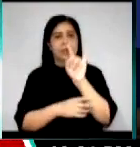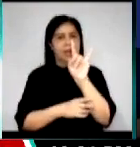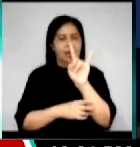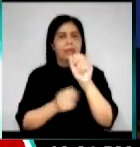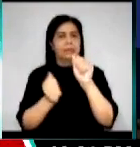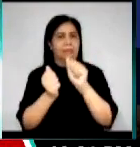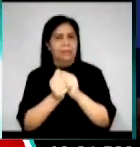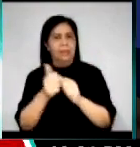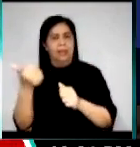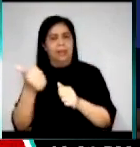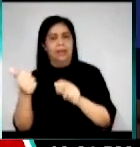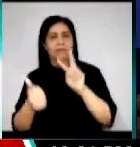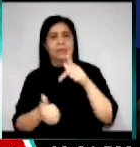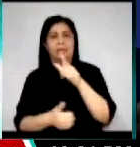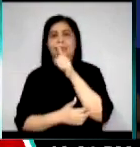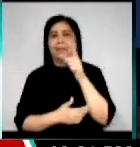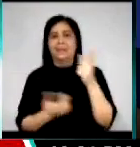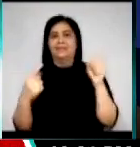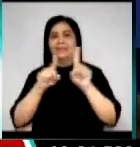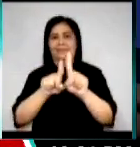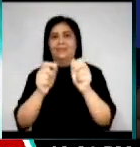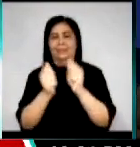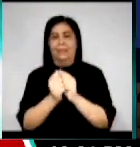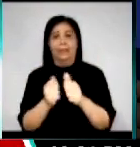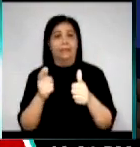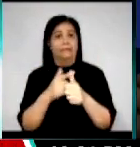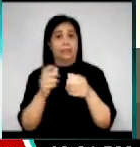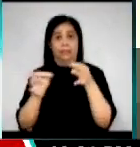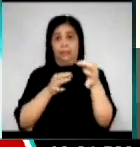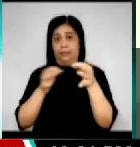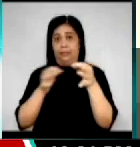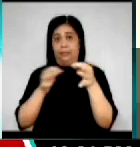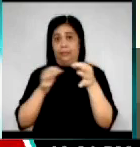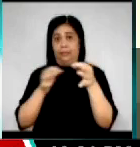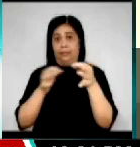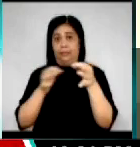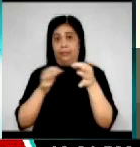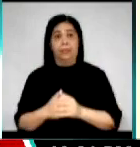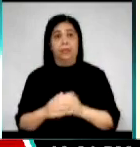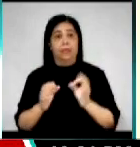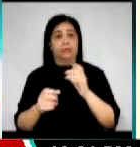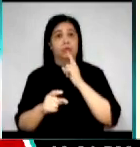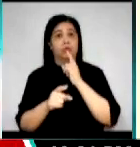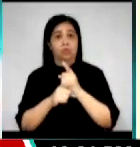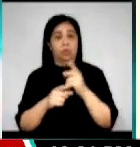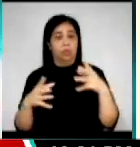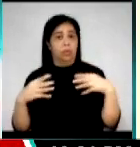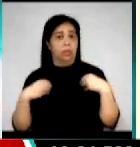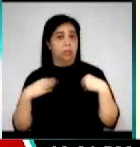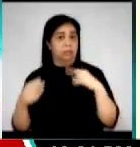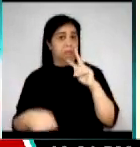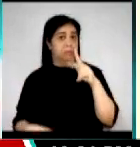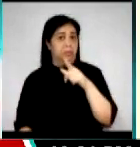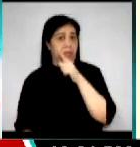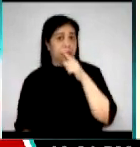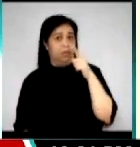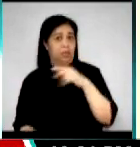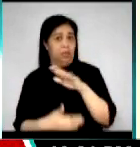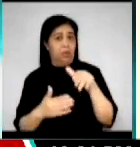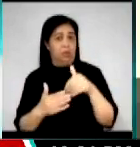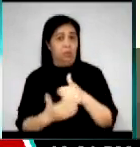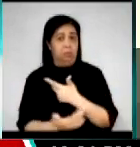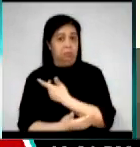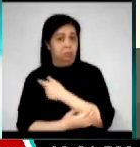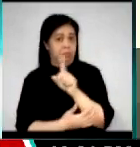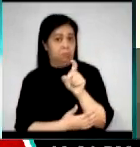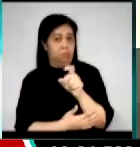VP Lenny Robredo. Una-una po, linawin natin kung talagang tatanggapin ng Vice President ang lahat ng bakuna. Kasi nagkaroon